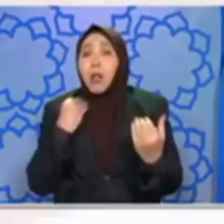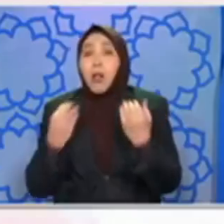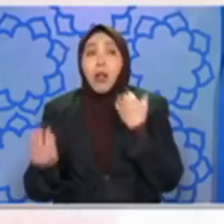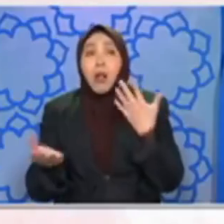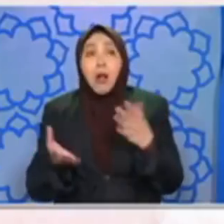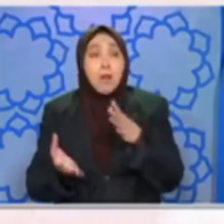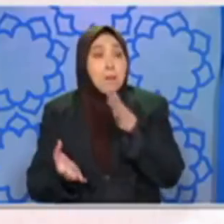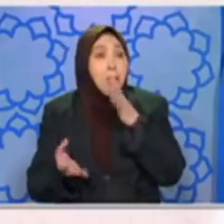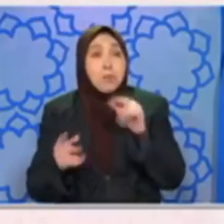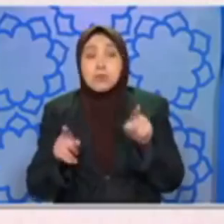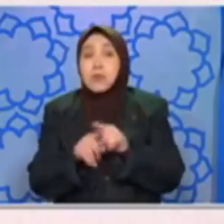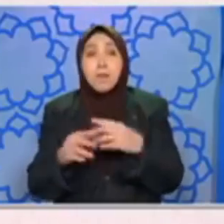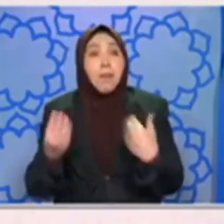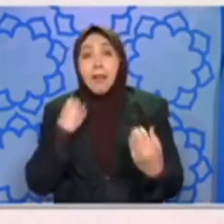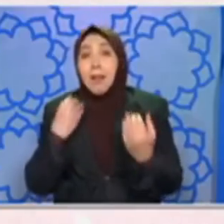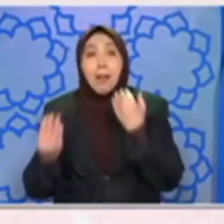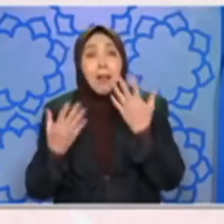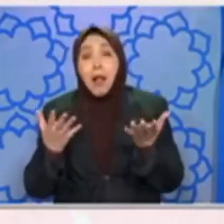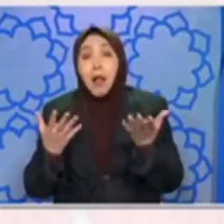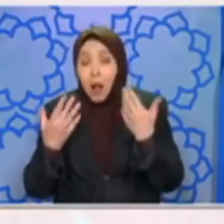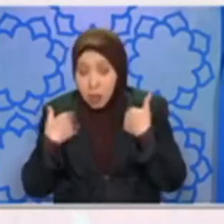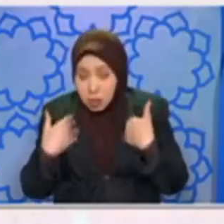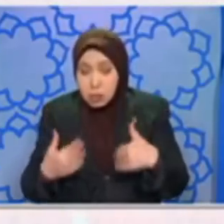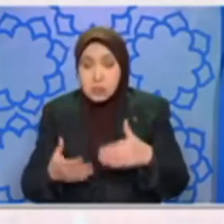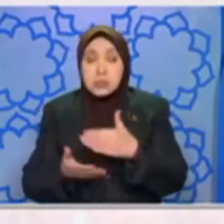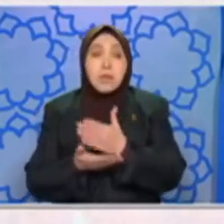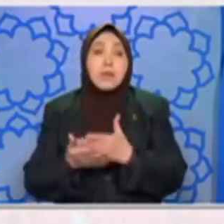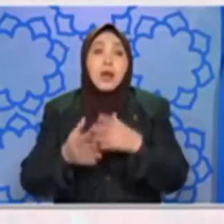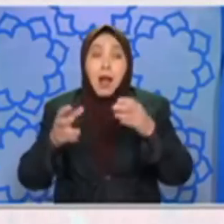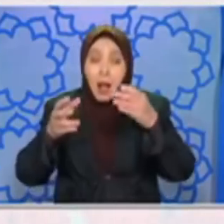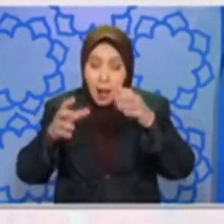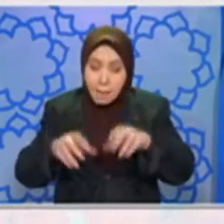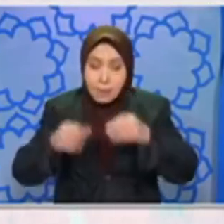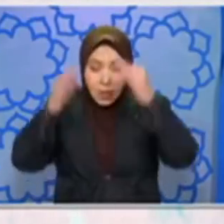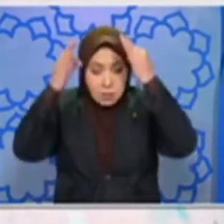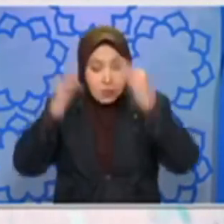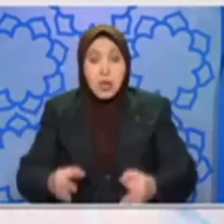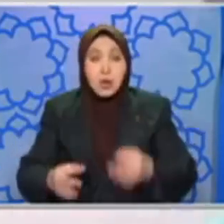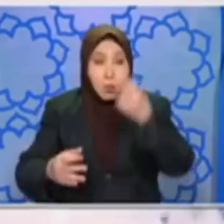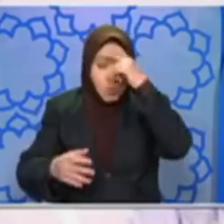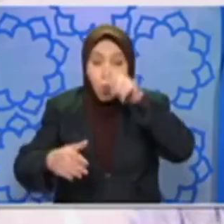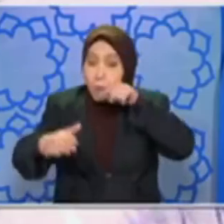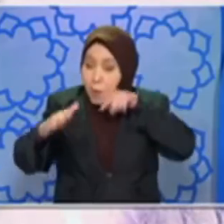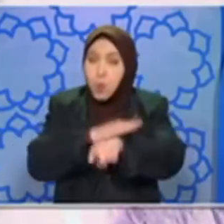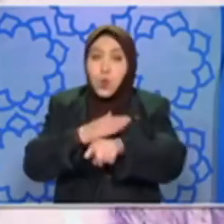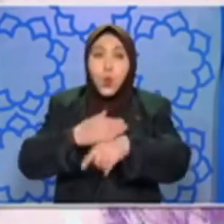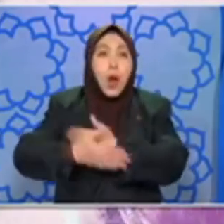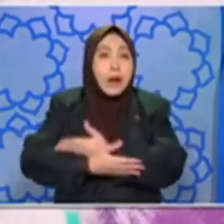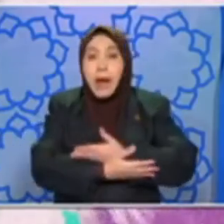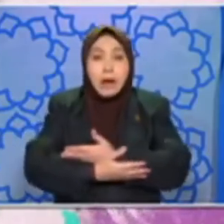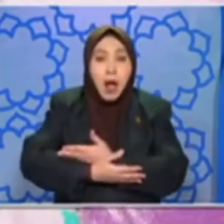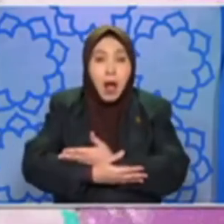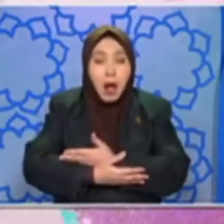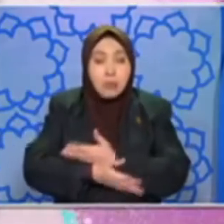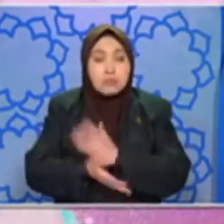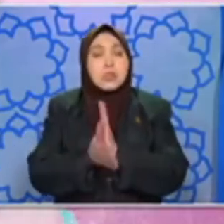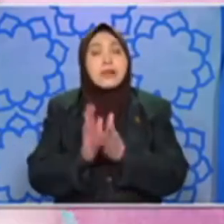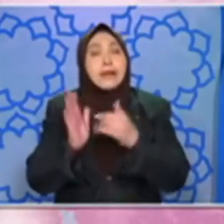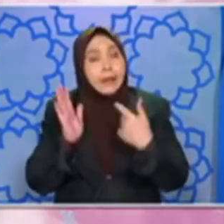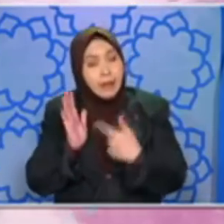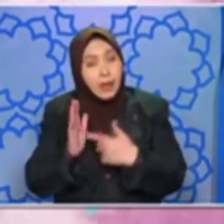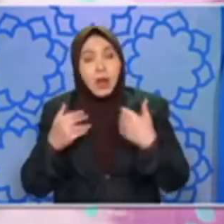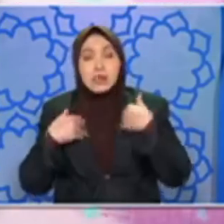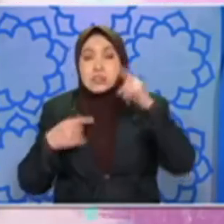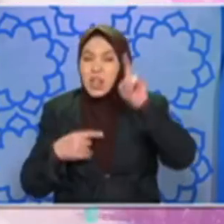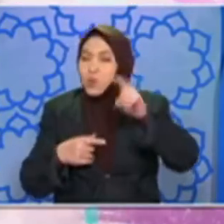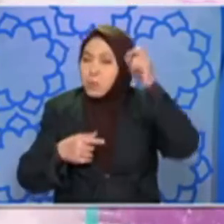ada setengah itu yang mengambil keputusan untuk membunuh anak tersebut, ya. Jadi ini adalah satu peringatan